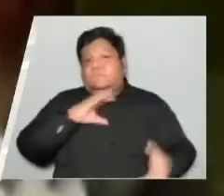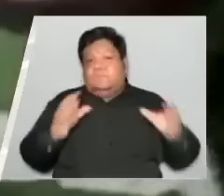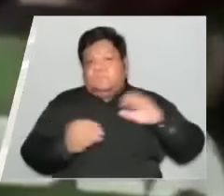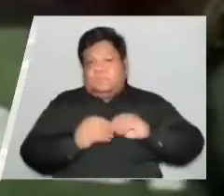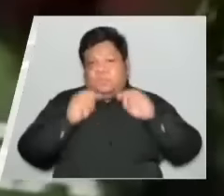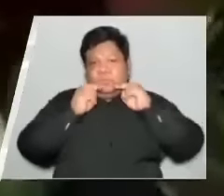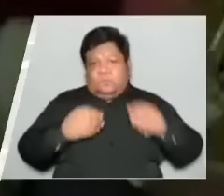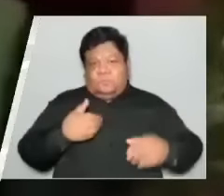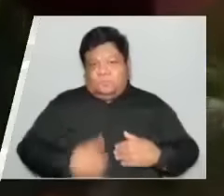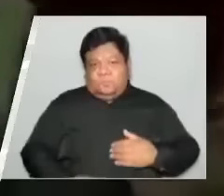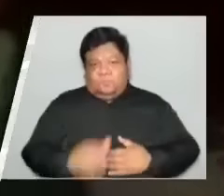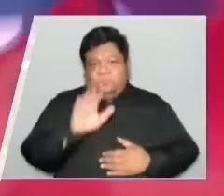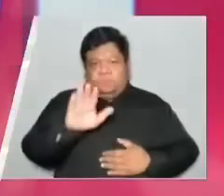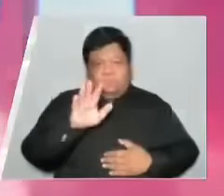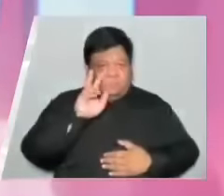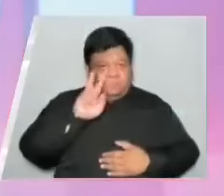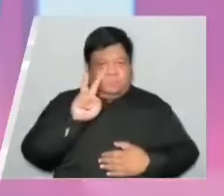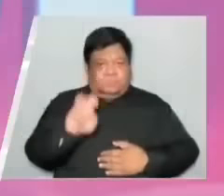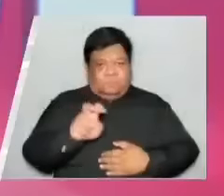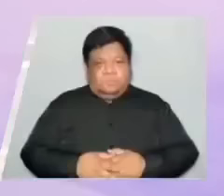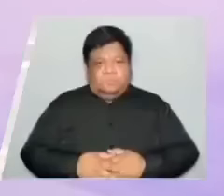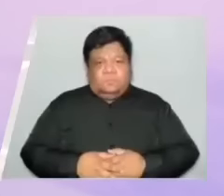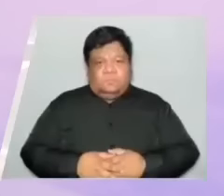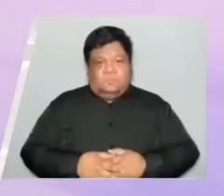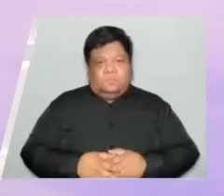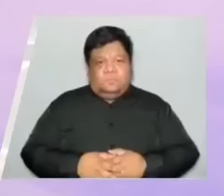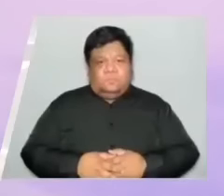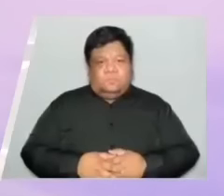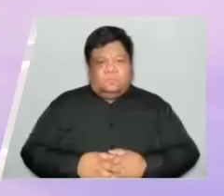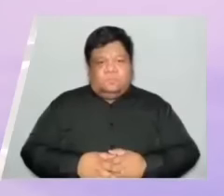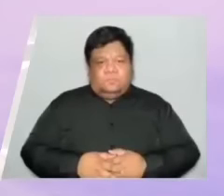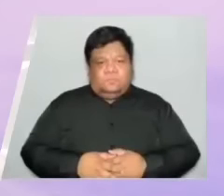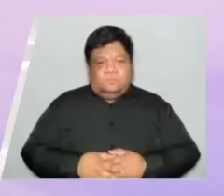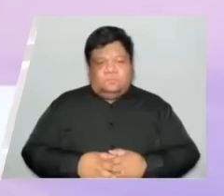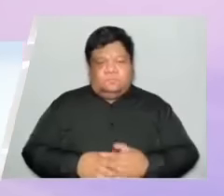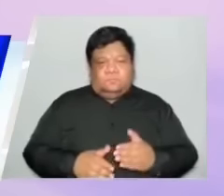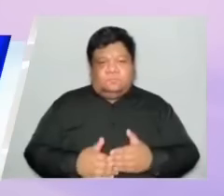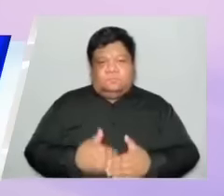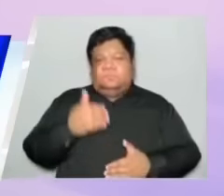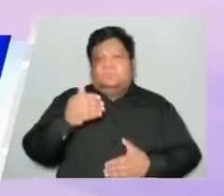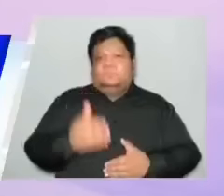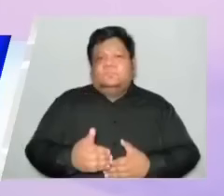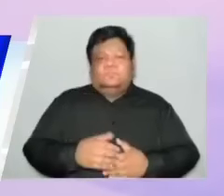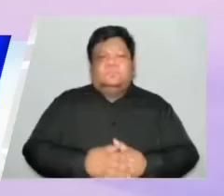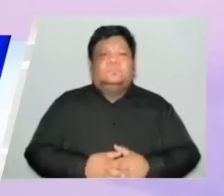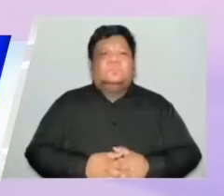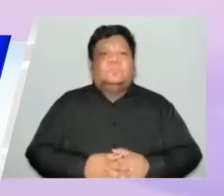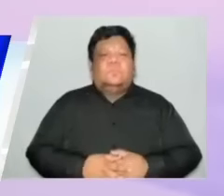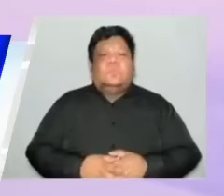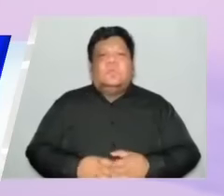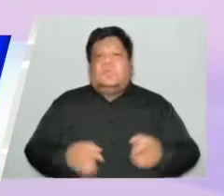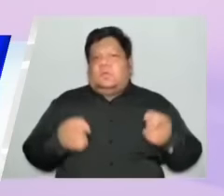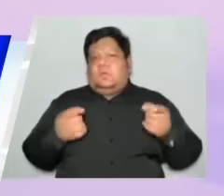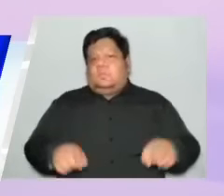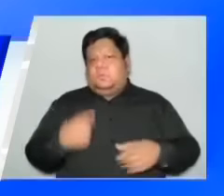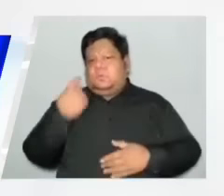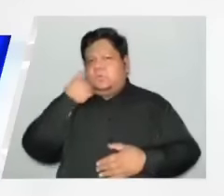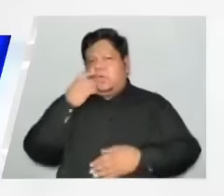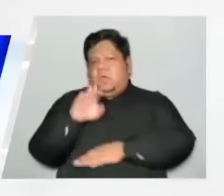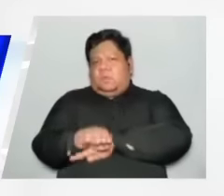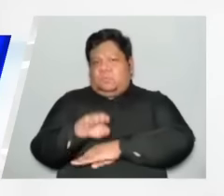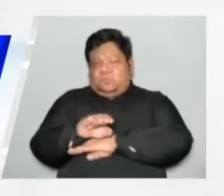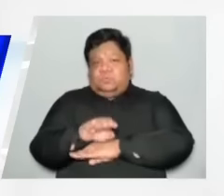GMA Regional TV, ang inyong saksi. Bago sa saksi, pinatay ngayong hapon ang Vice Mayor ng South UPI,